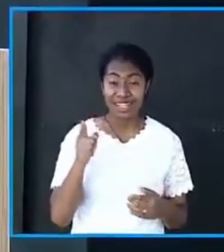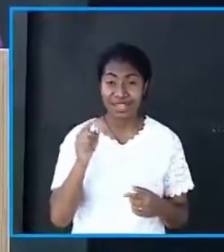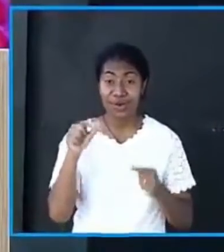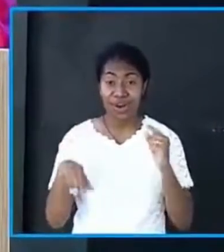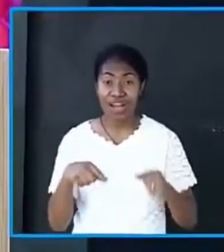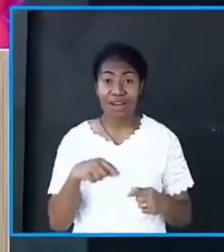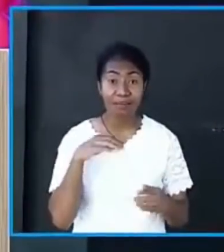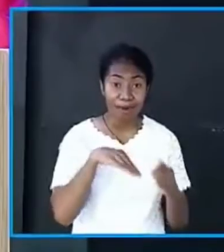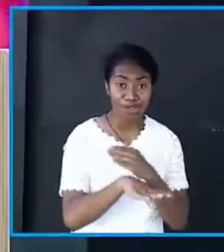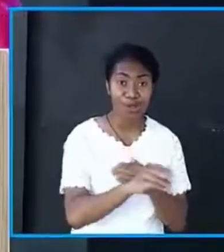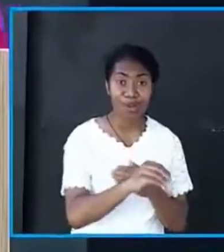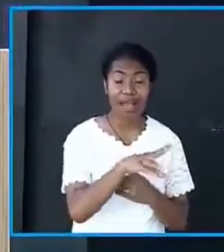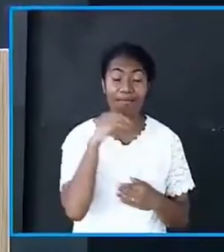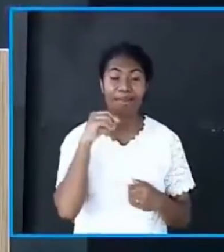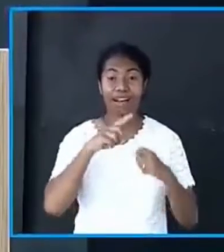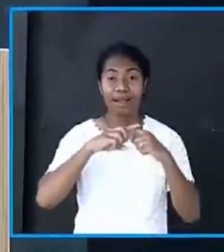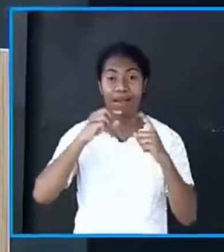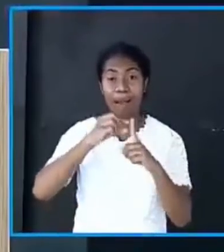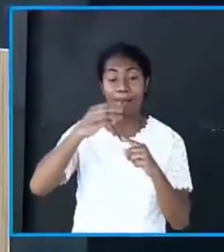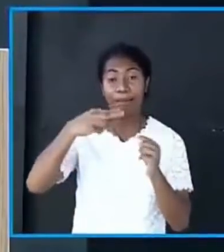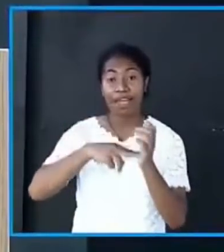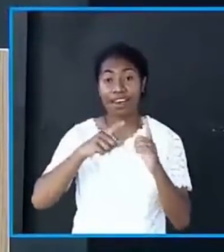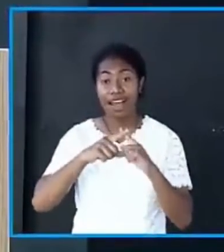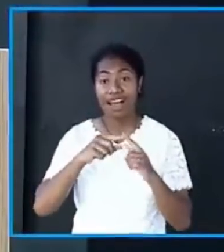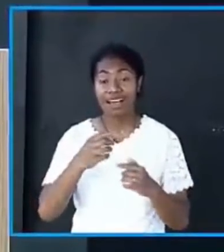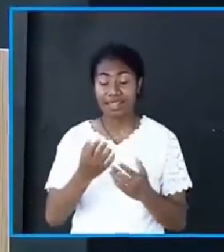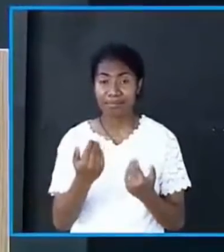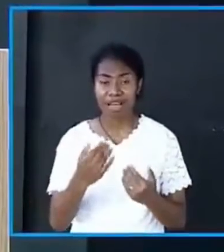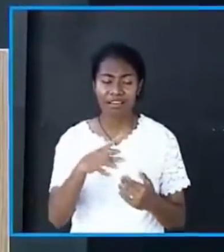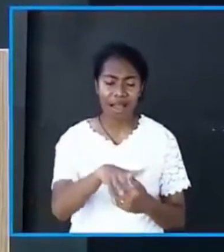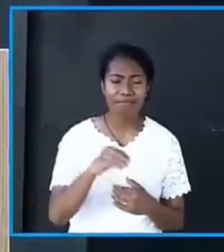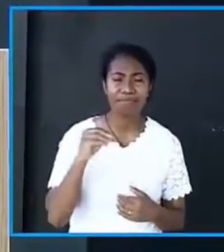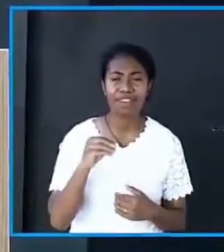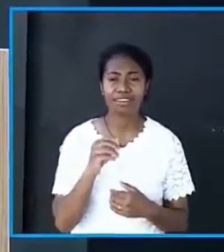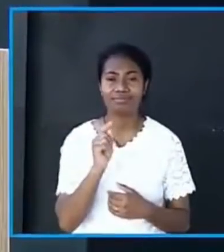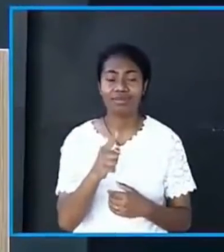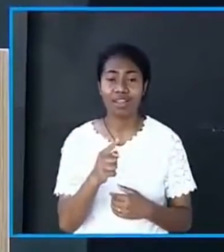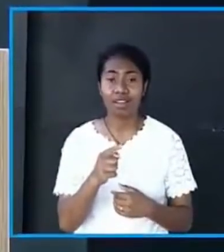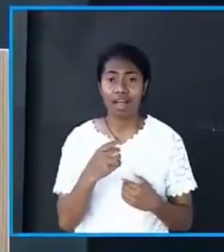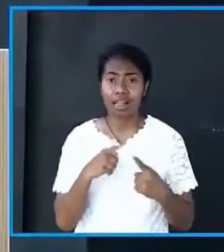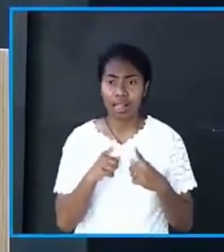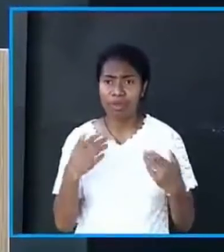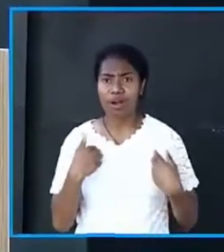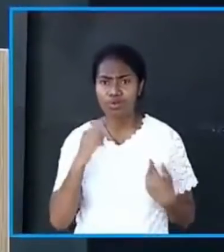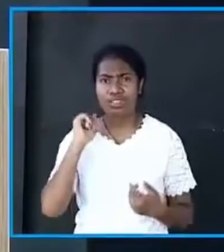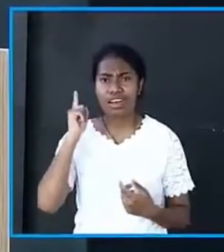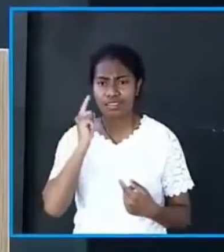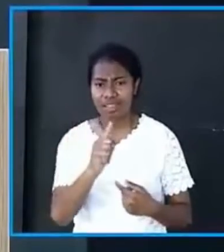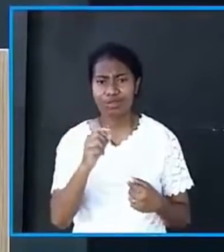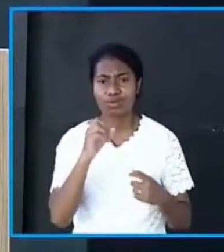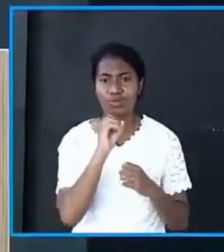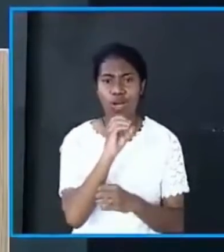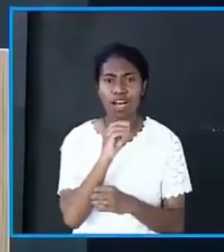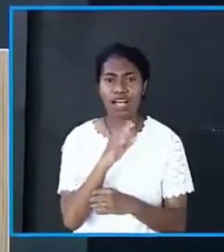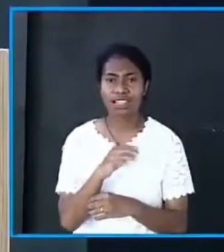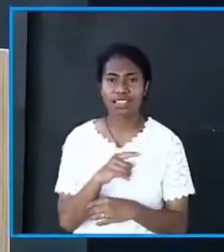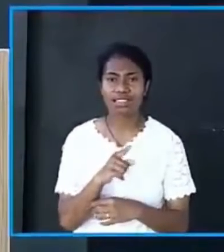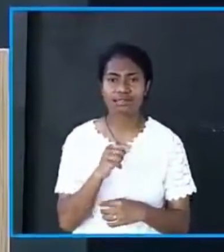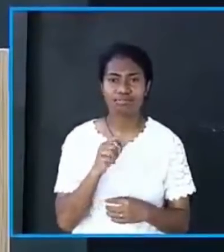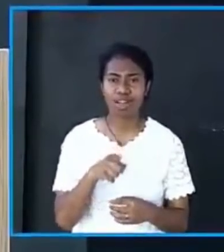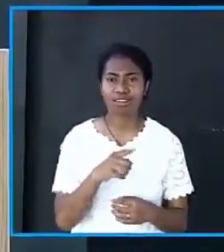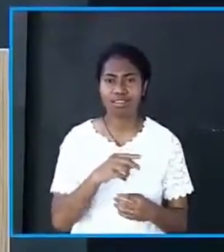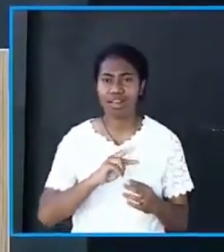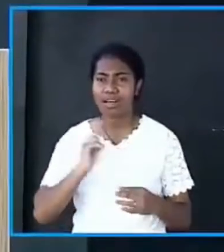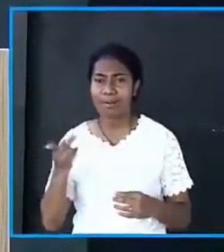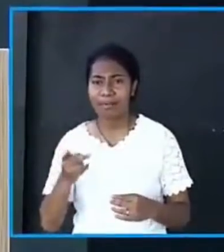lalu saya keluar sampai saya keluar satu suara lagi dong biar toko tidak bangkrut tetap kamu tidak boleh ambil kembali